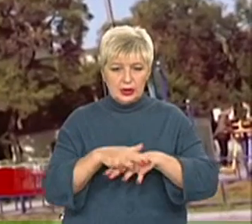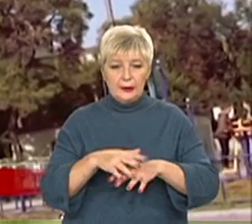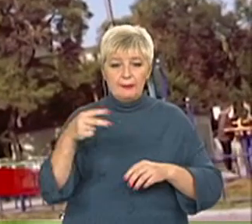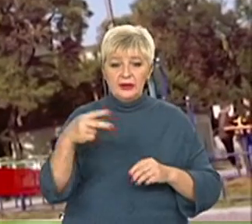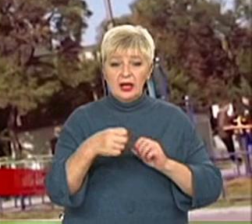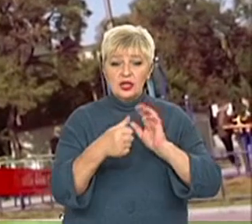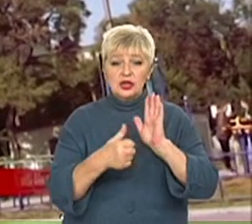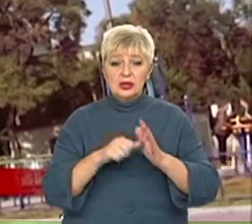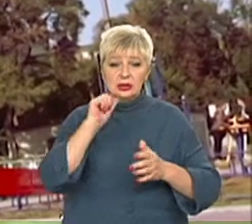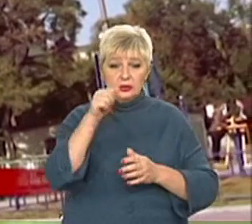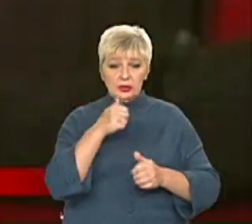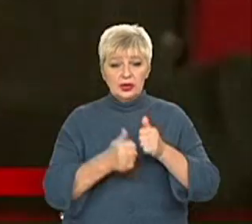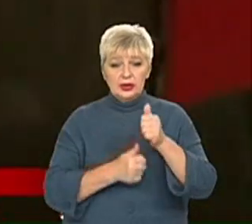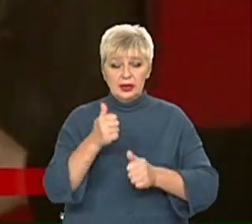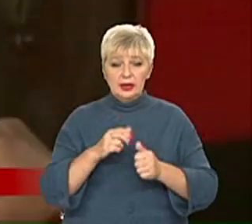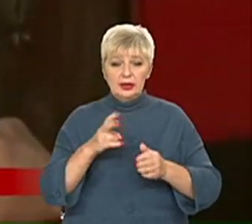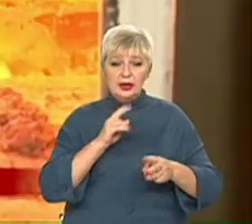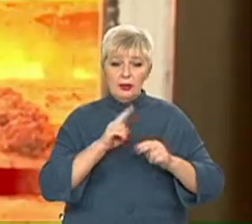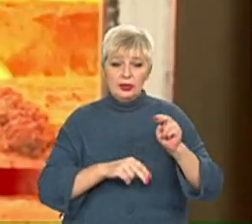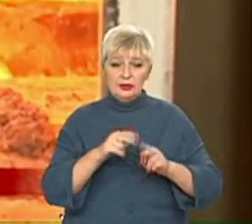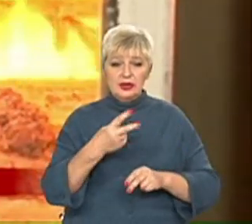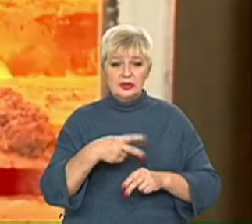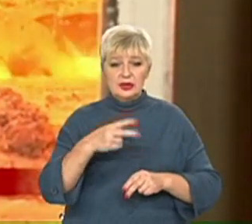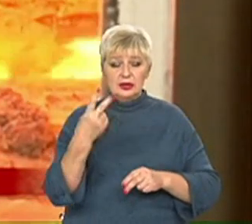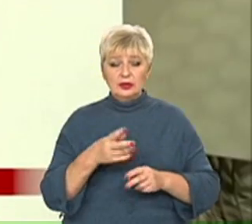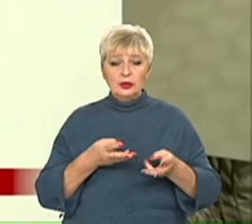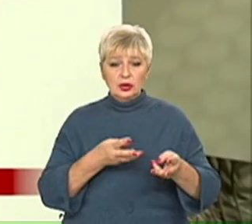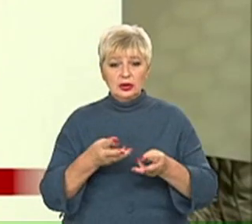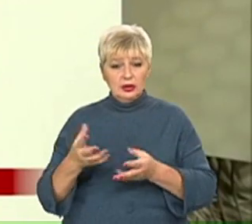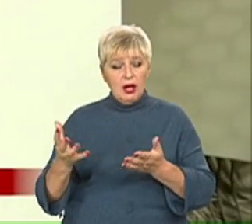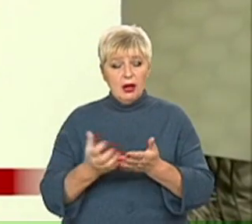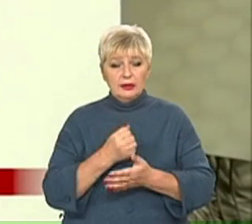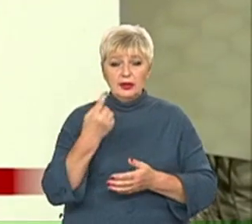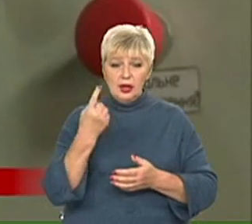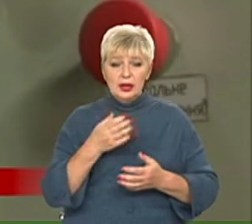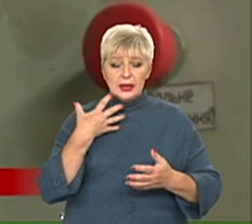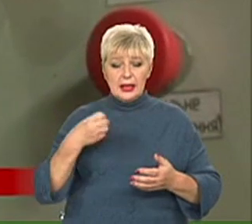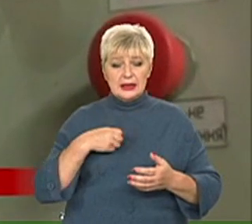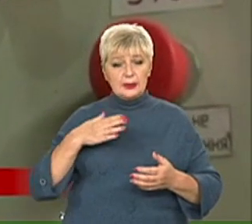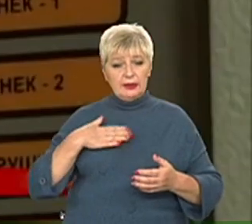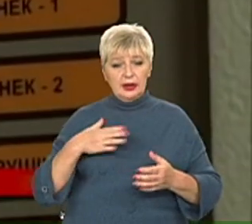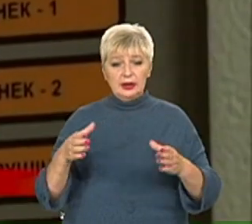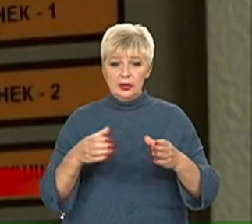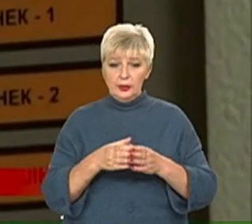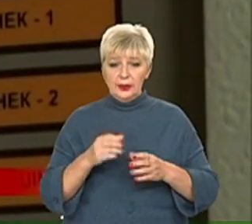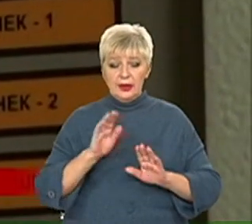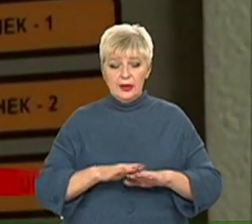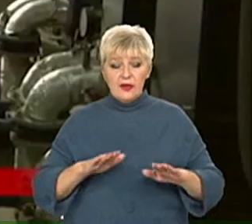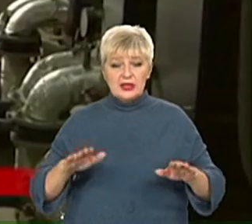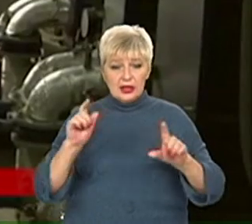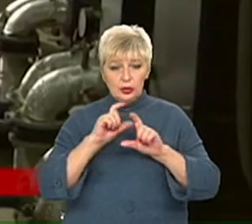2016 році тендер на будівництво 22 котелень у навчальних закладах виграла одна з приватних компаній. У садочку